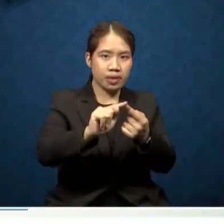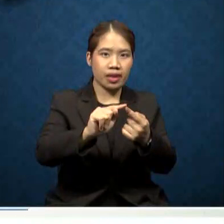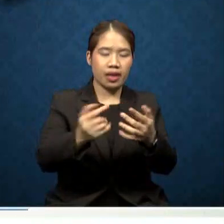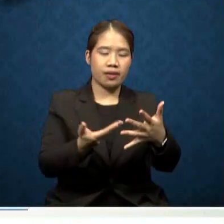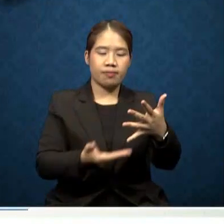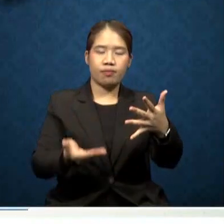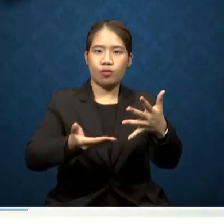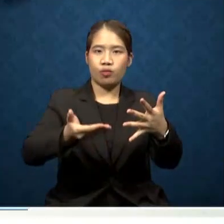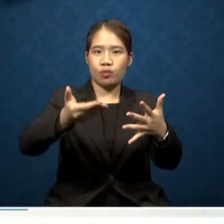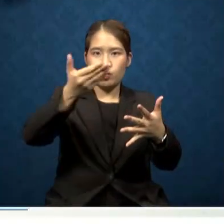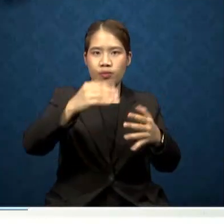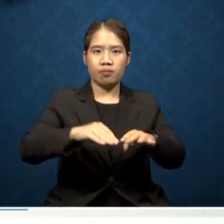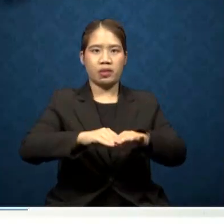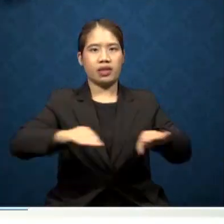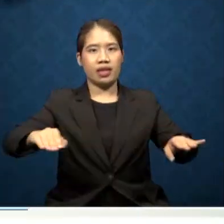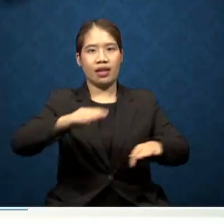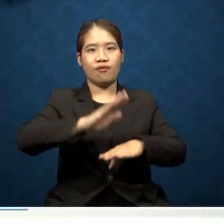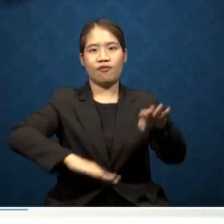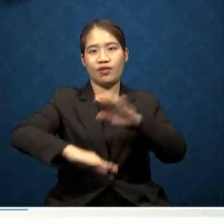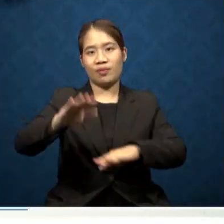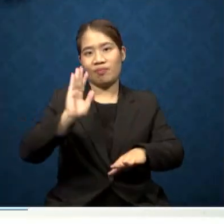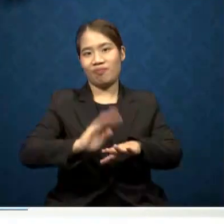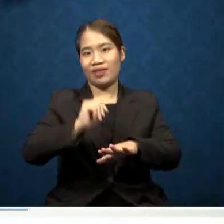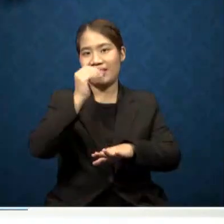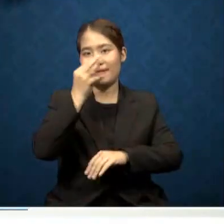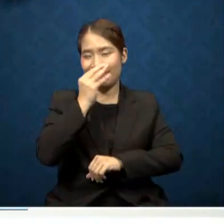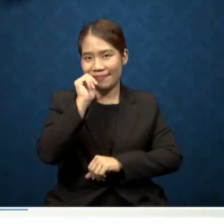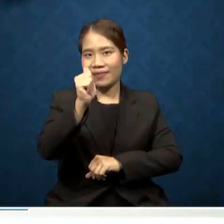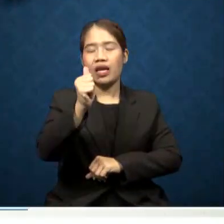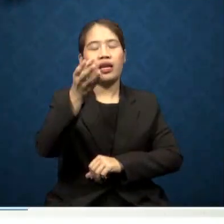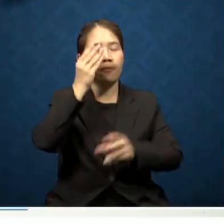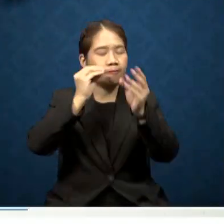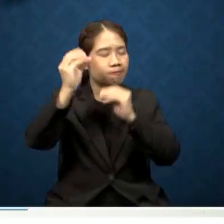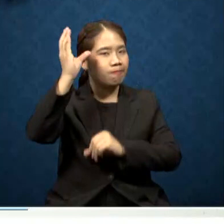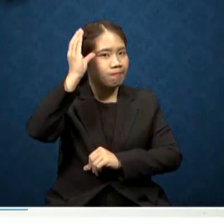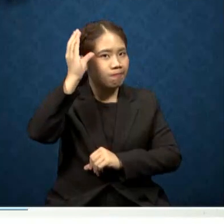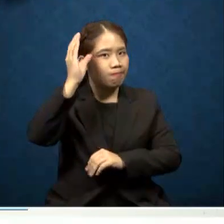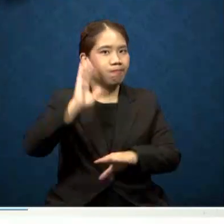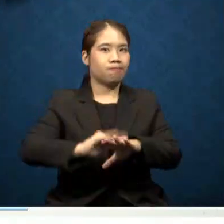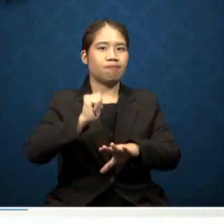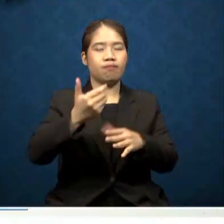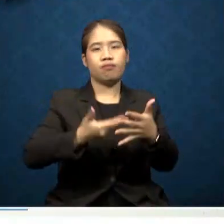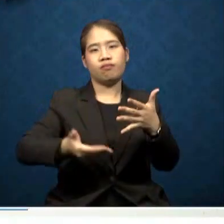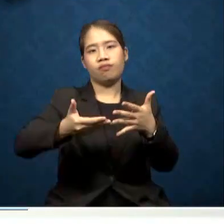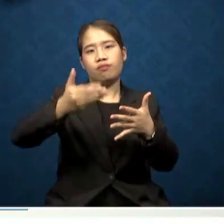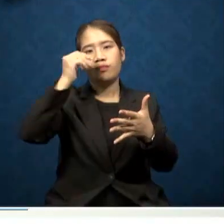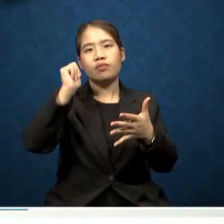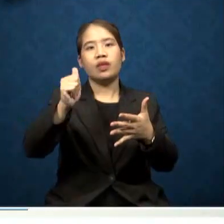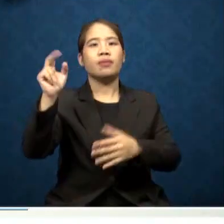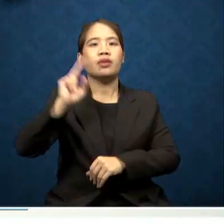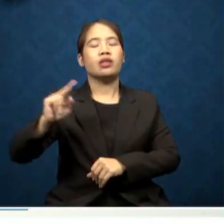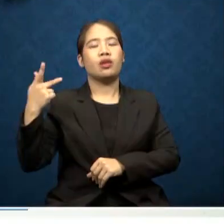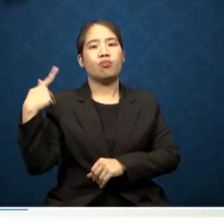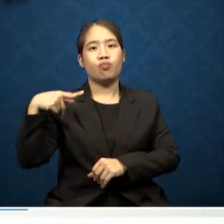มาตรฐานฝีมือแรงงานของแรงงานสส่วนใหญ่ให้มีความรู้ความเชี่ยวชาญในระดับที่สูงขึ้นนะเพื่อใช้ประโยชน์ใน